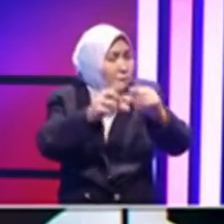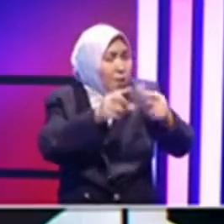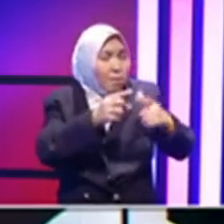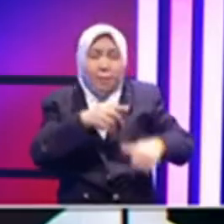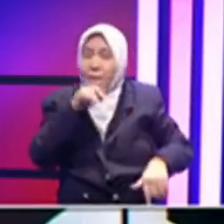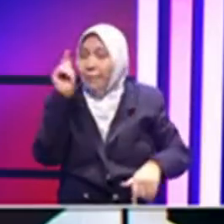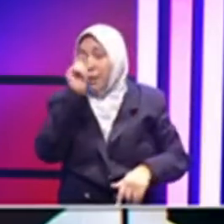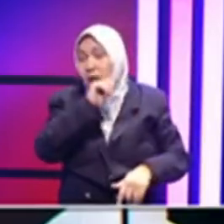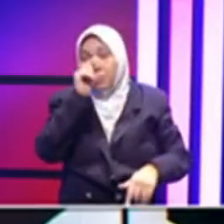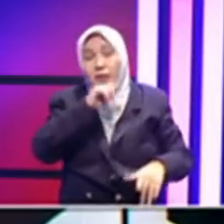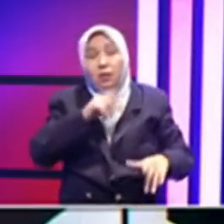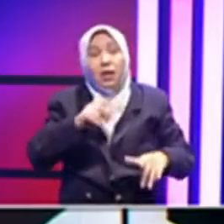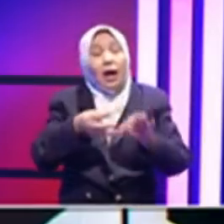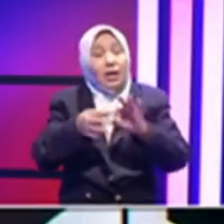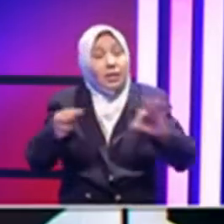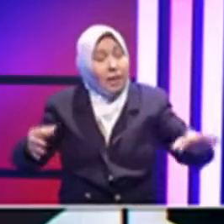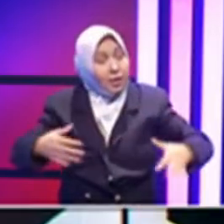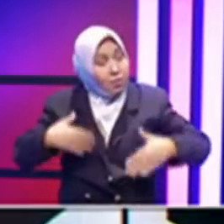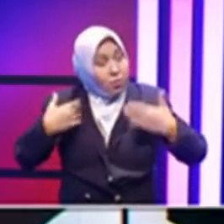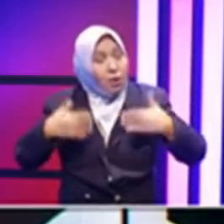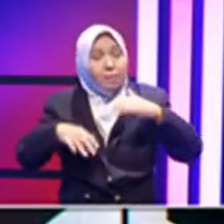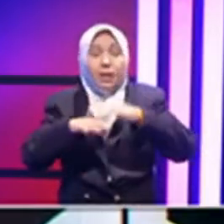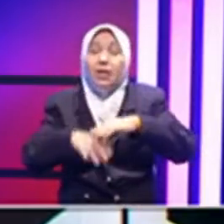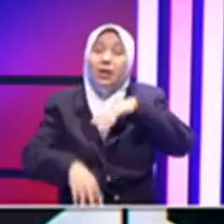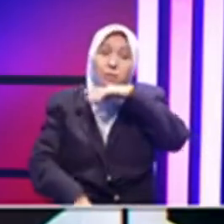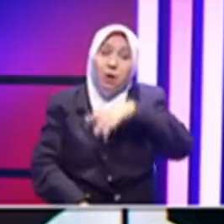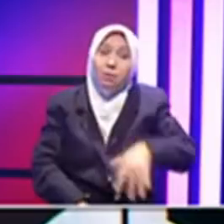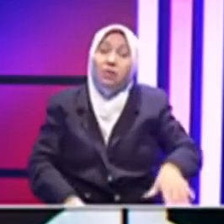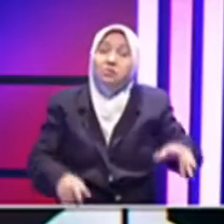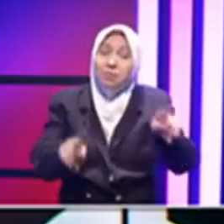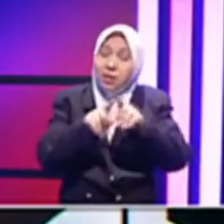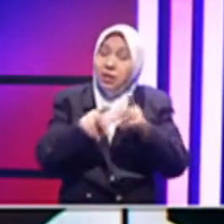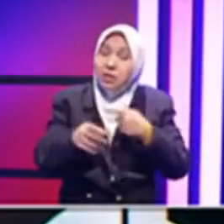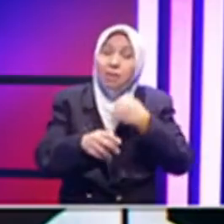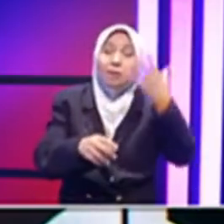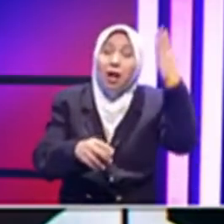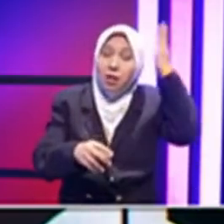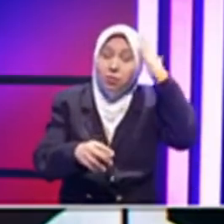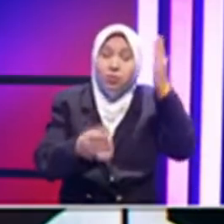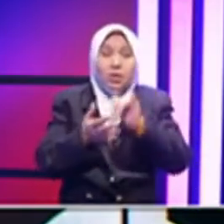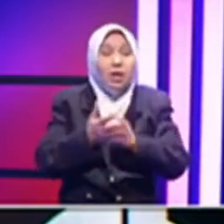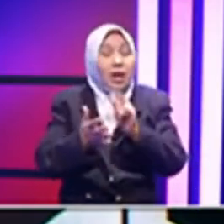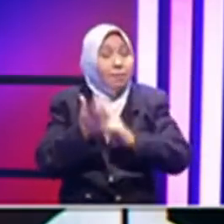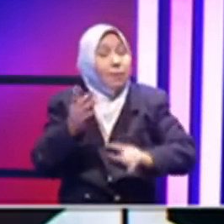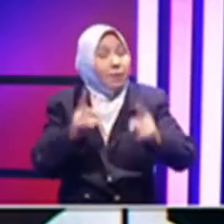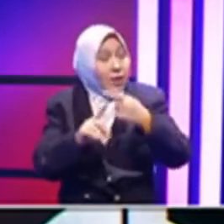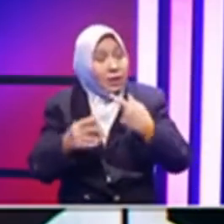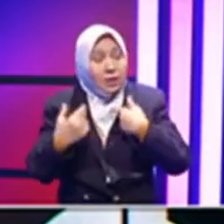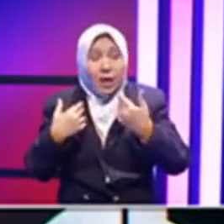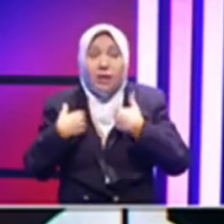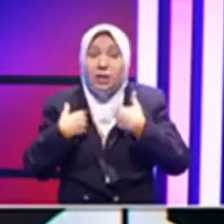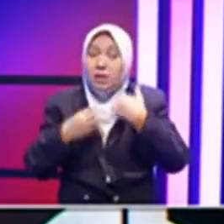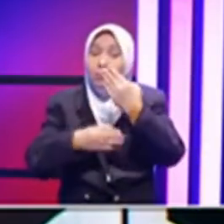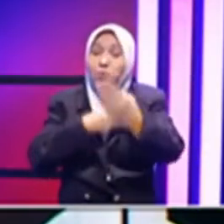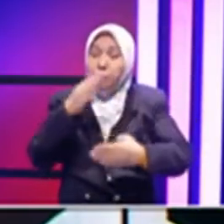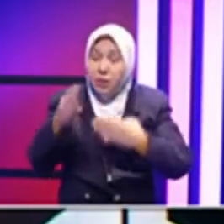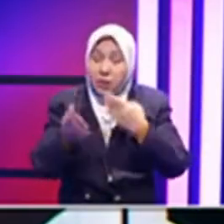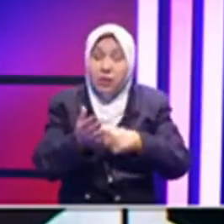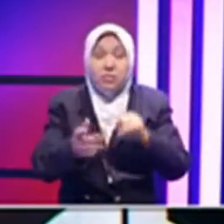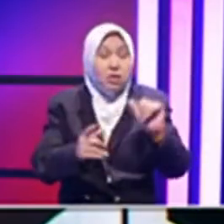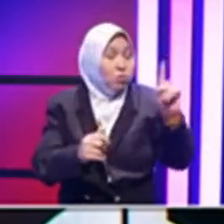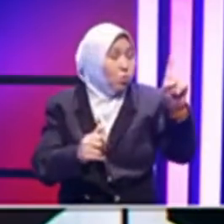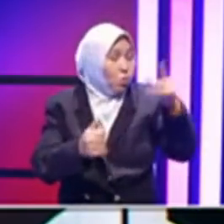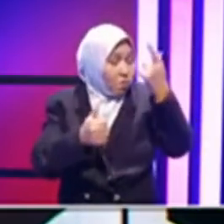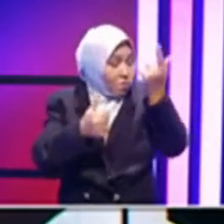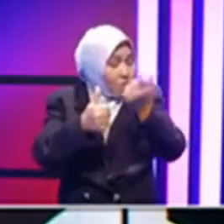Ini adalah ayat hiburan kepada Nabi Muhammad sallallahu alaihi wasallam. Sebagaimana kita maklum bahawa apabila kita berada di atas muka bumi ini, satu untuk kita